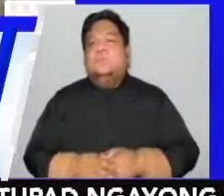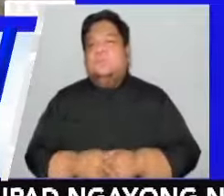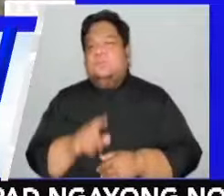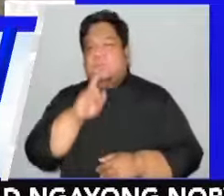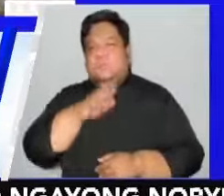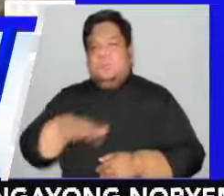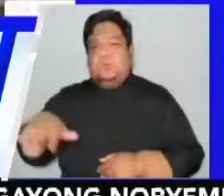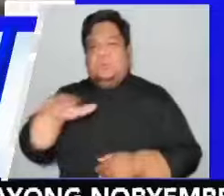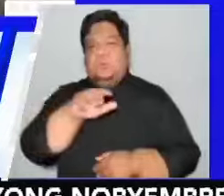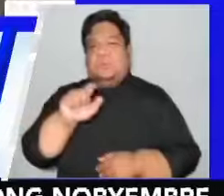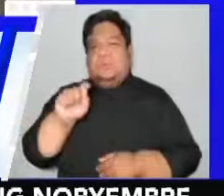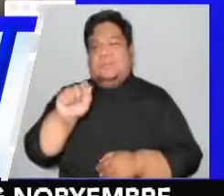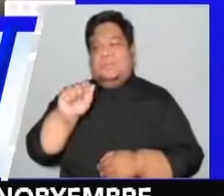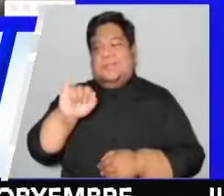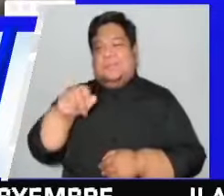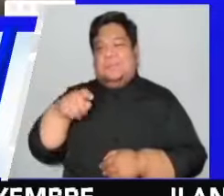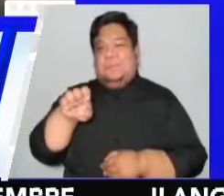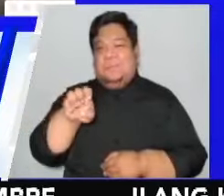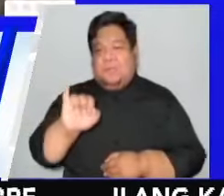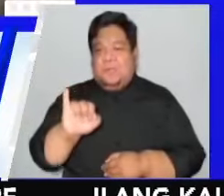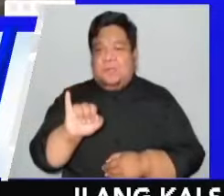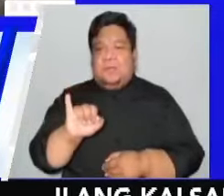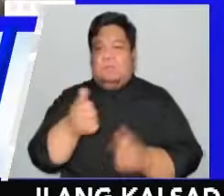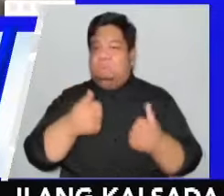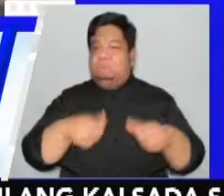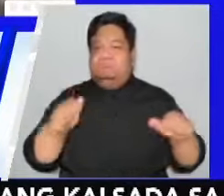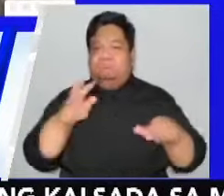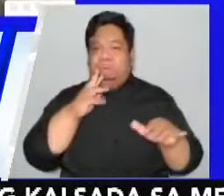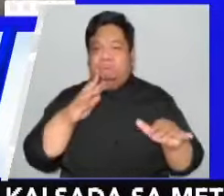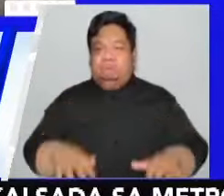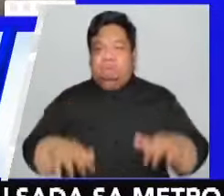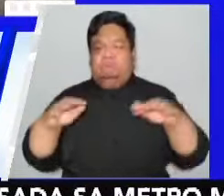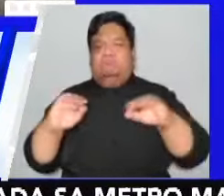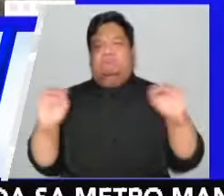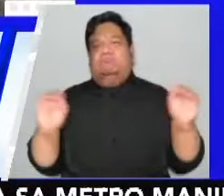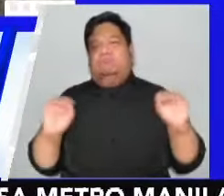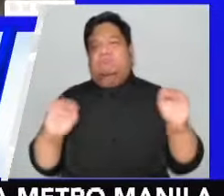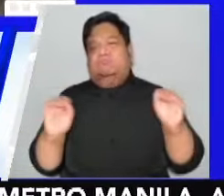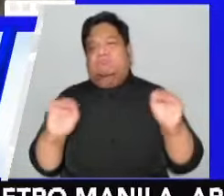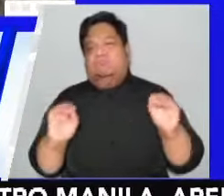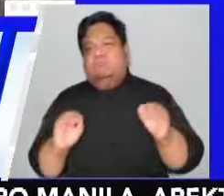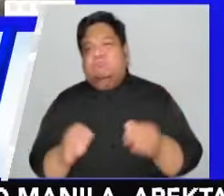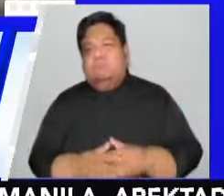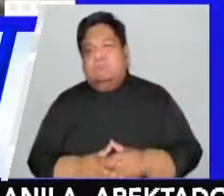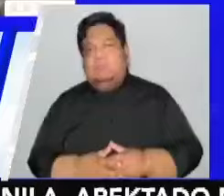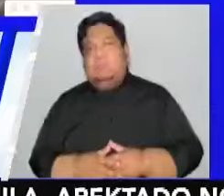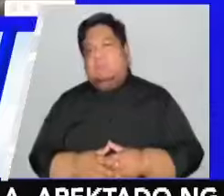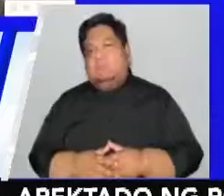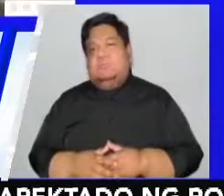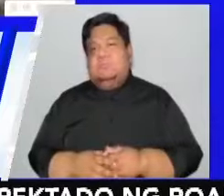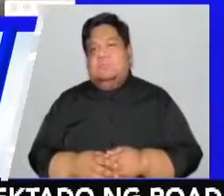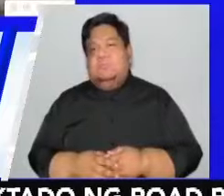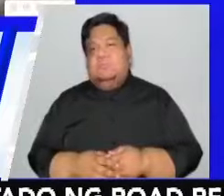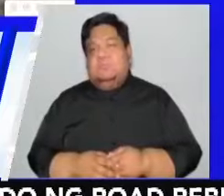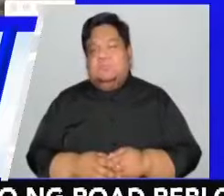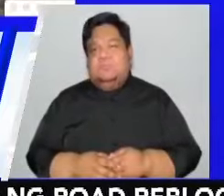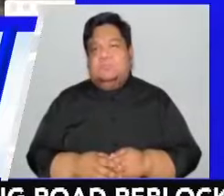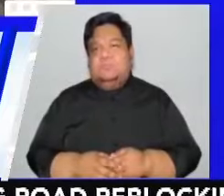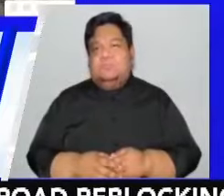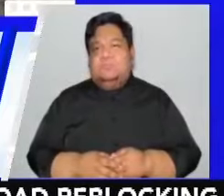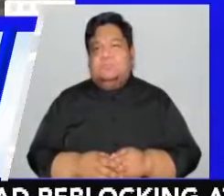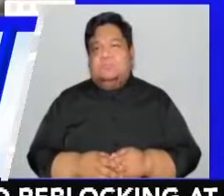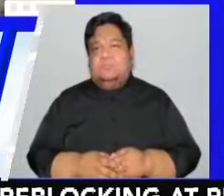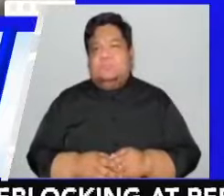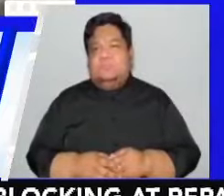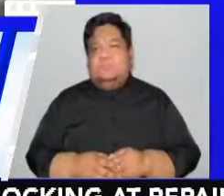mga flooded areas. At, siyempre, wala naman nagilan, mga sasakyan na nakikita natin sa